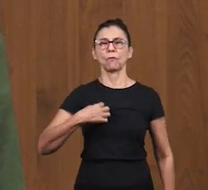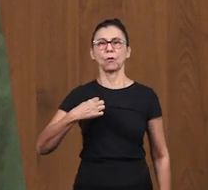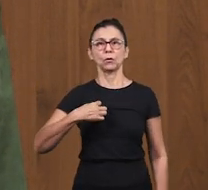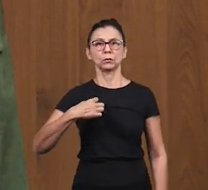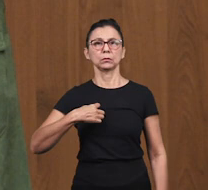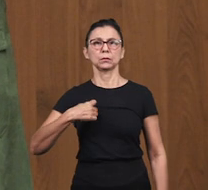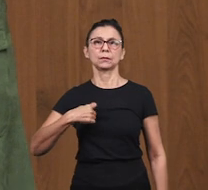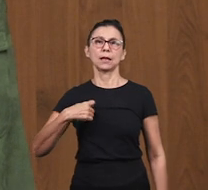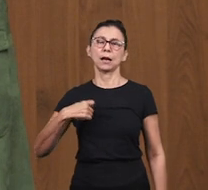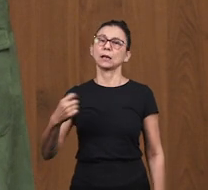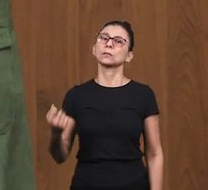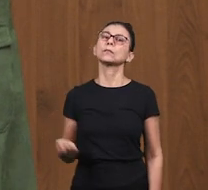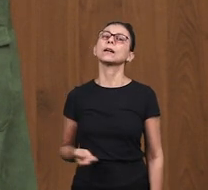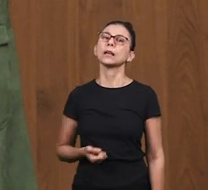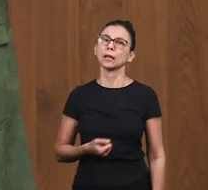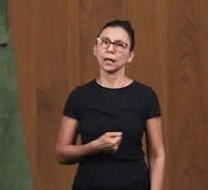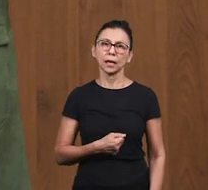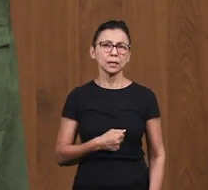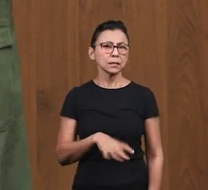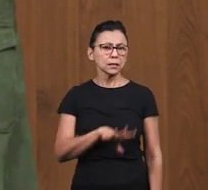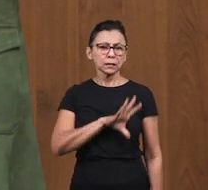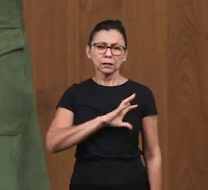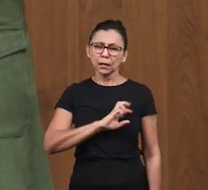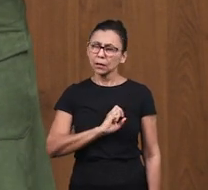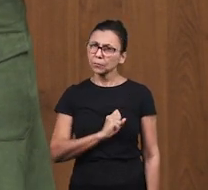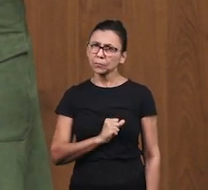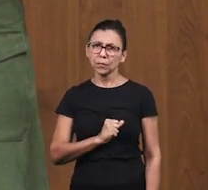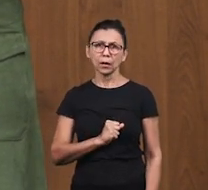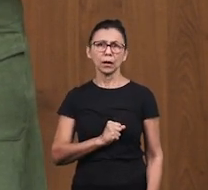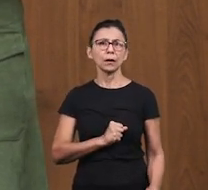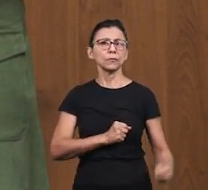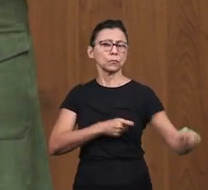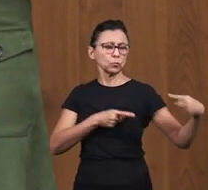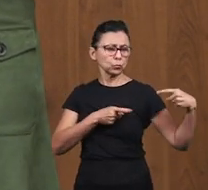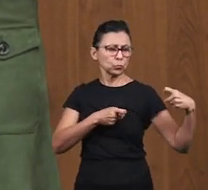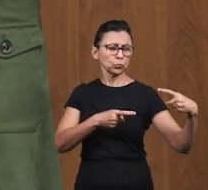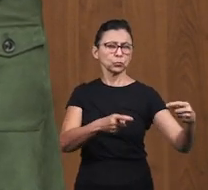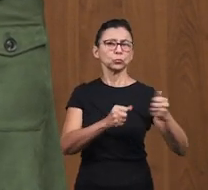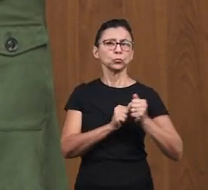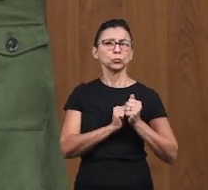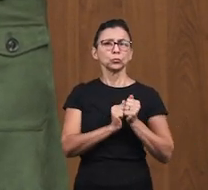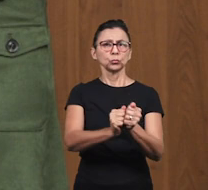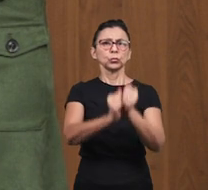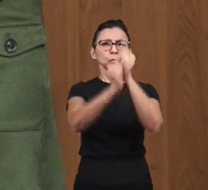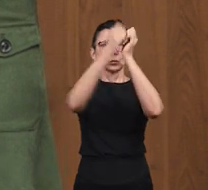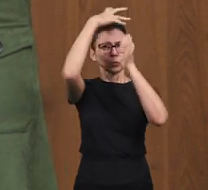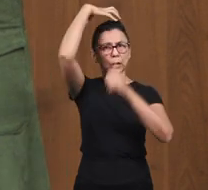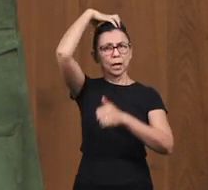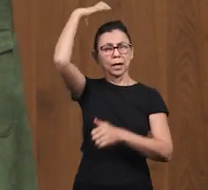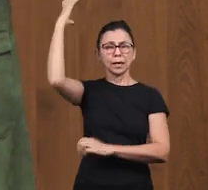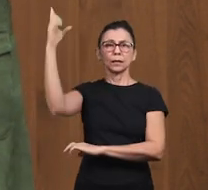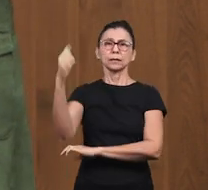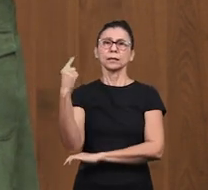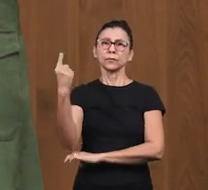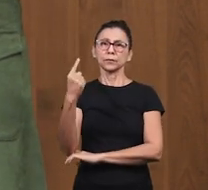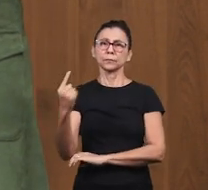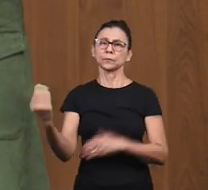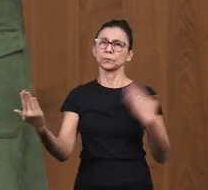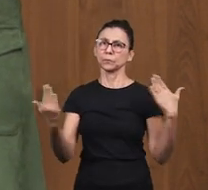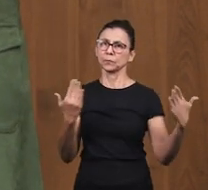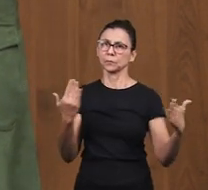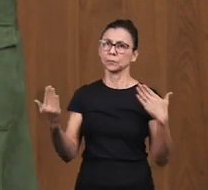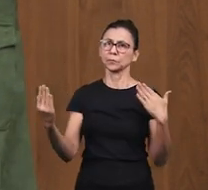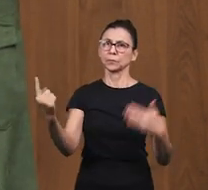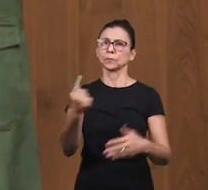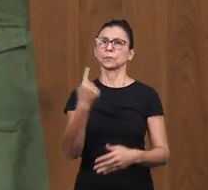volontaires, avec un cœur volontaire. Ils étaient là parce qu'ils aimaient être là, en bataillant avec leur roi. Et nous